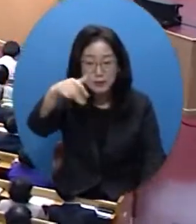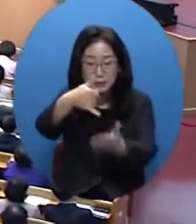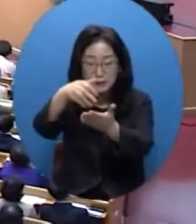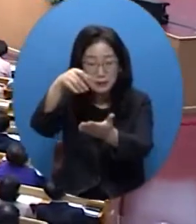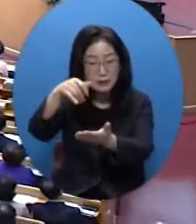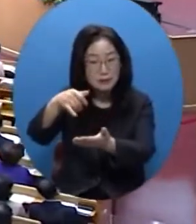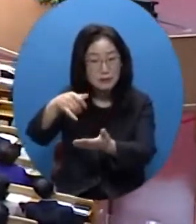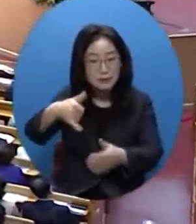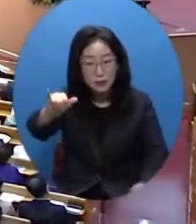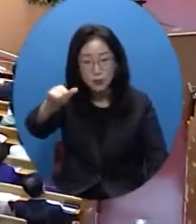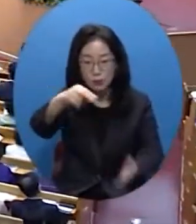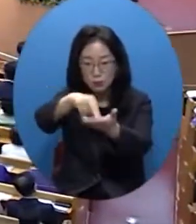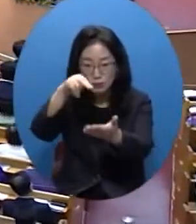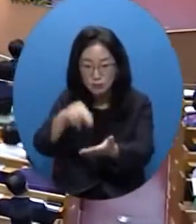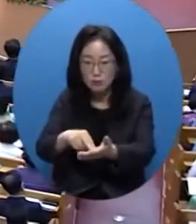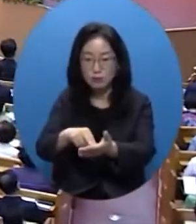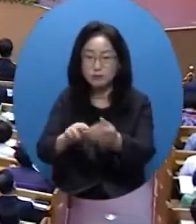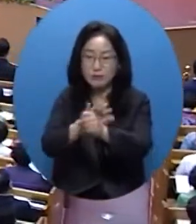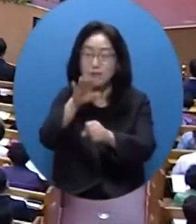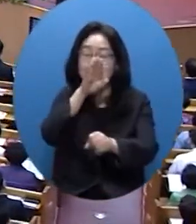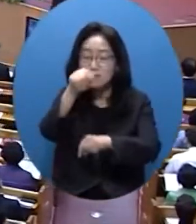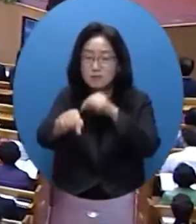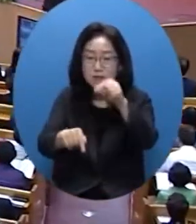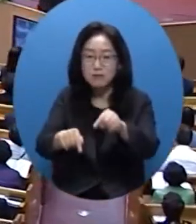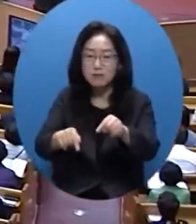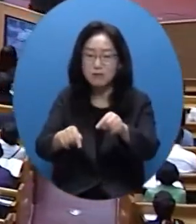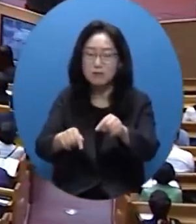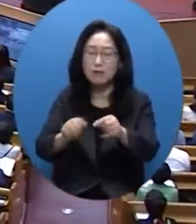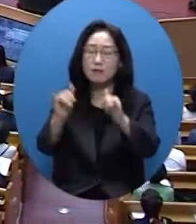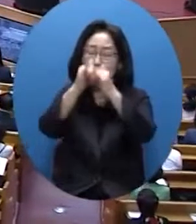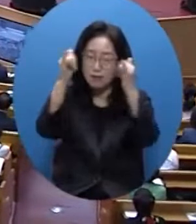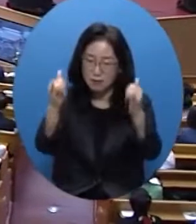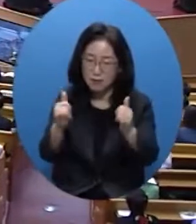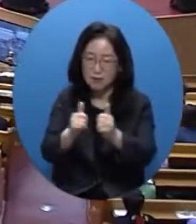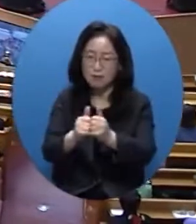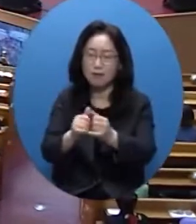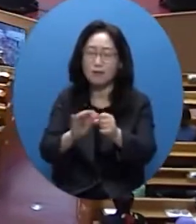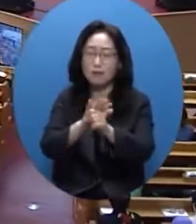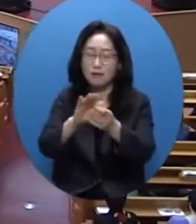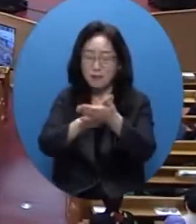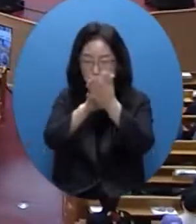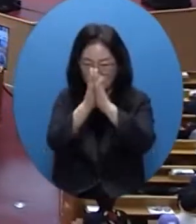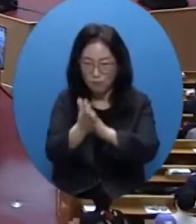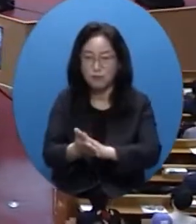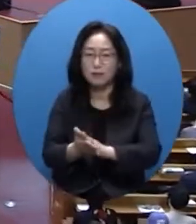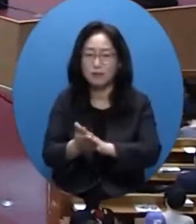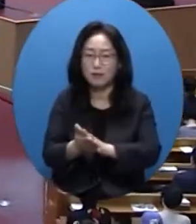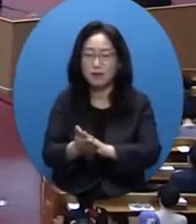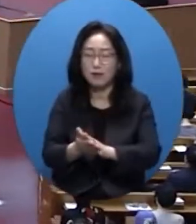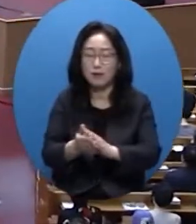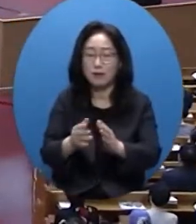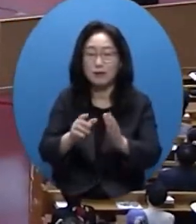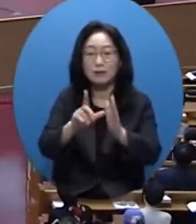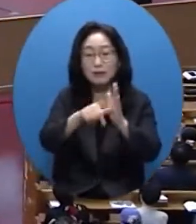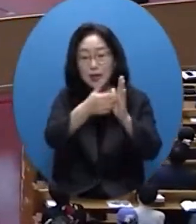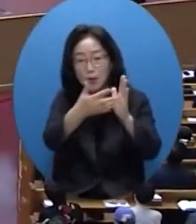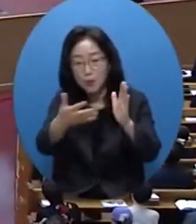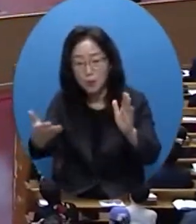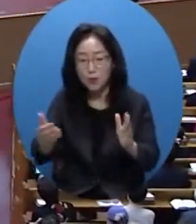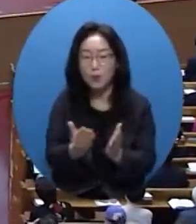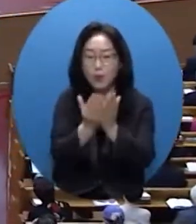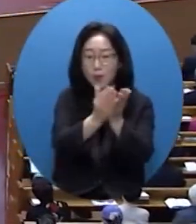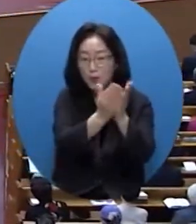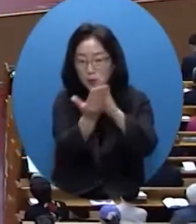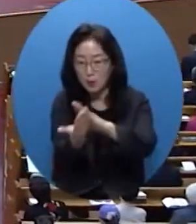하나님의 놀라운 은혜가 임하게 되는 것입니다 사회가 파나 되는 것입니다 세월호가 침몰한 쓸 때